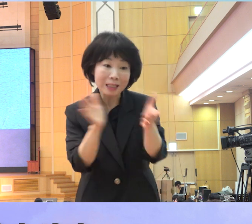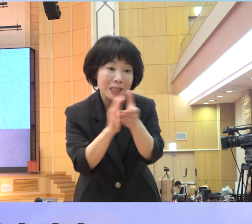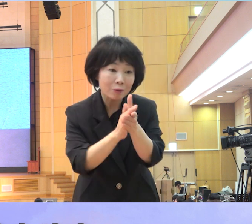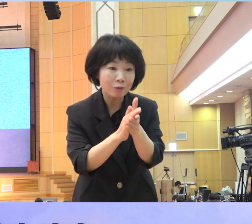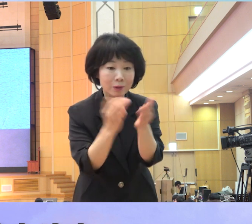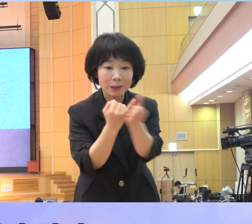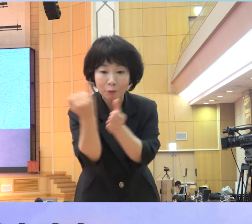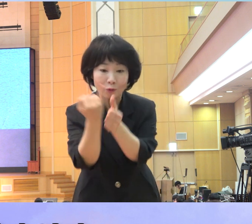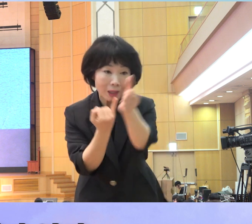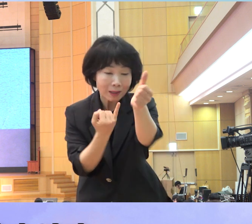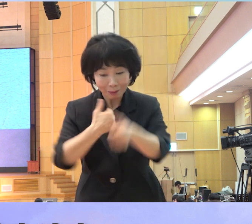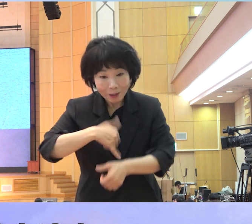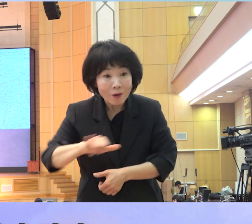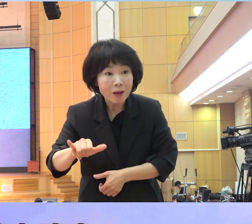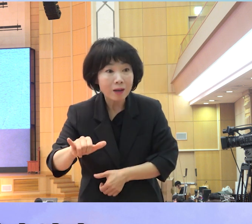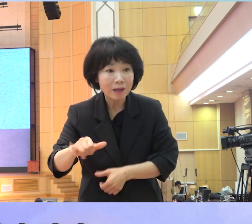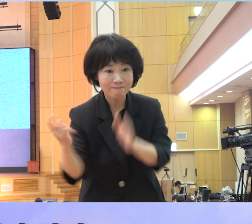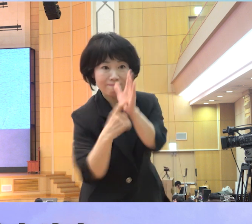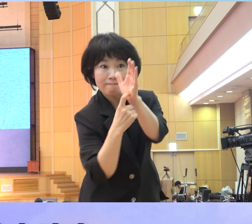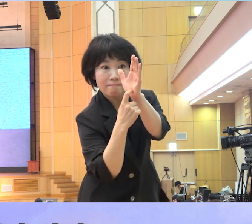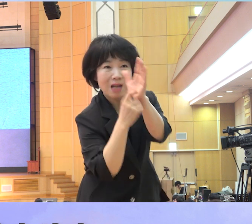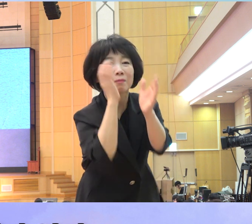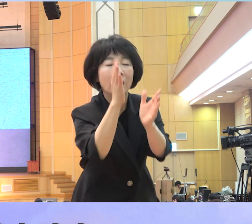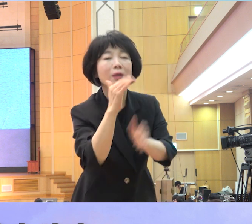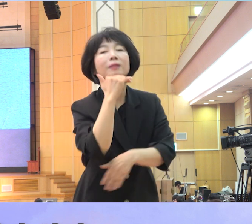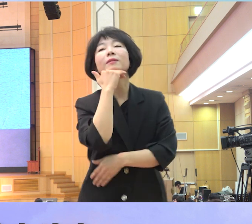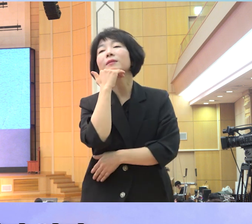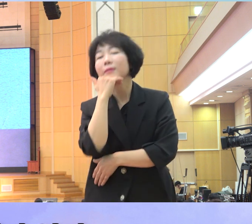친구에게, 아내에게, 남편에게